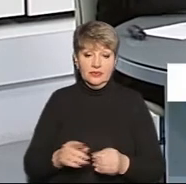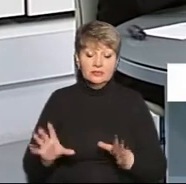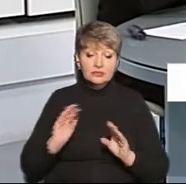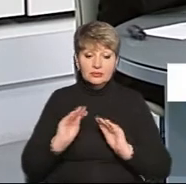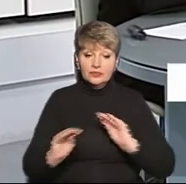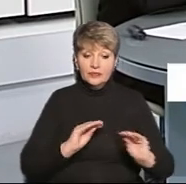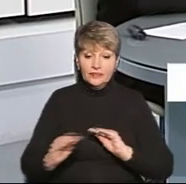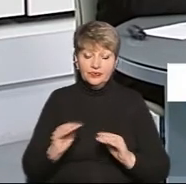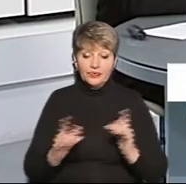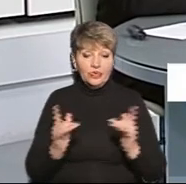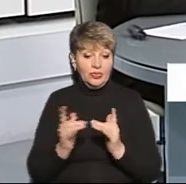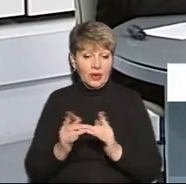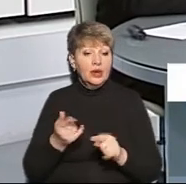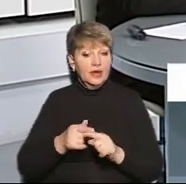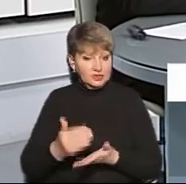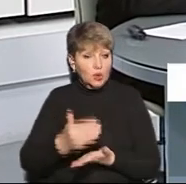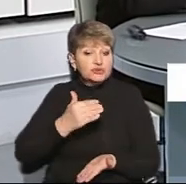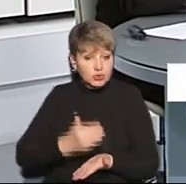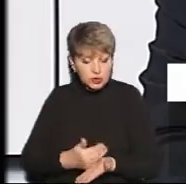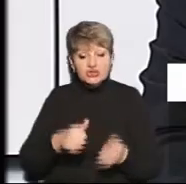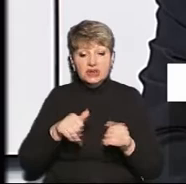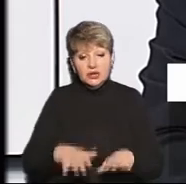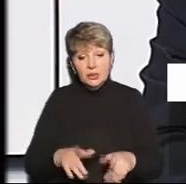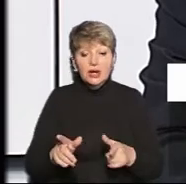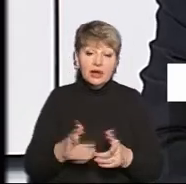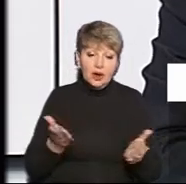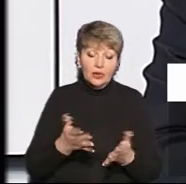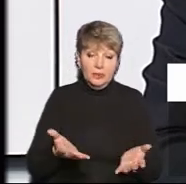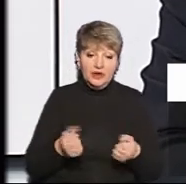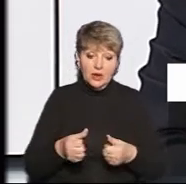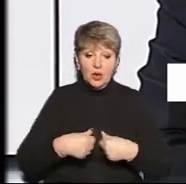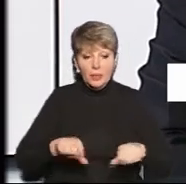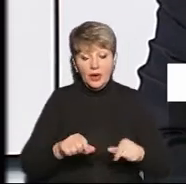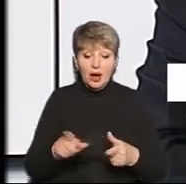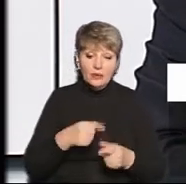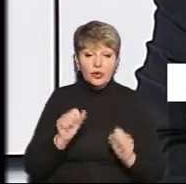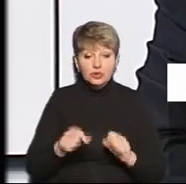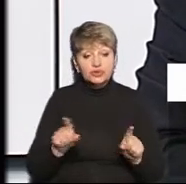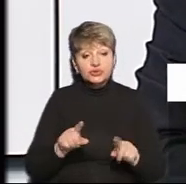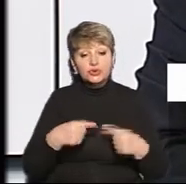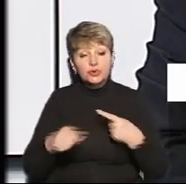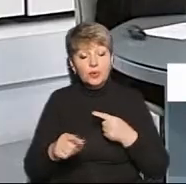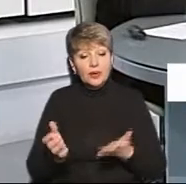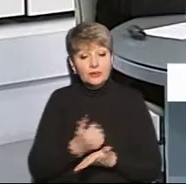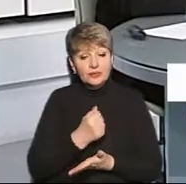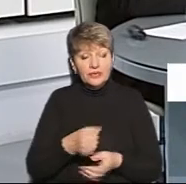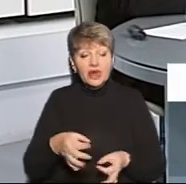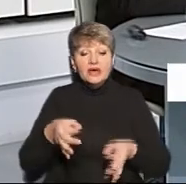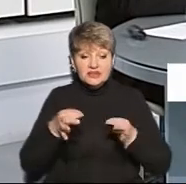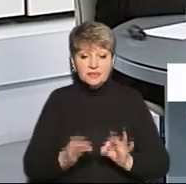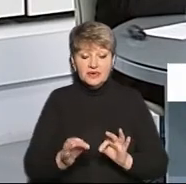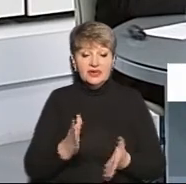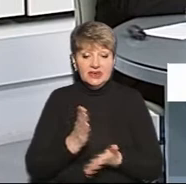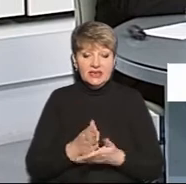приміщенні. Це остаточне рішення, яке прийняла комісія, чи можливі якісь його перегляди або інші варіанти? Ну, дивіться, справді є